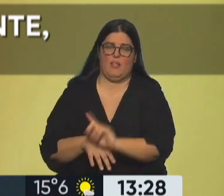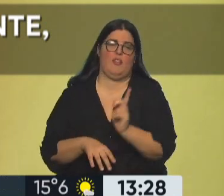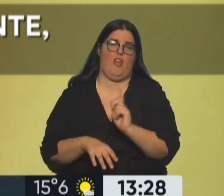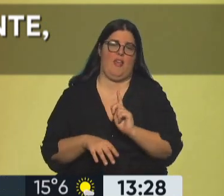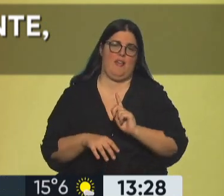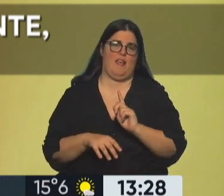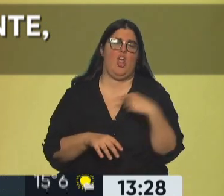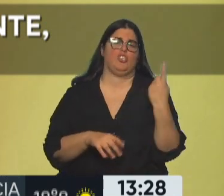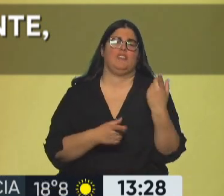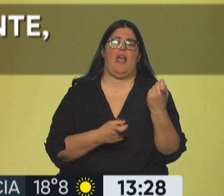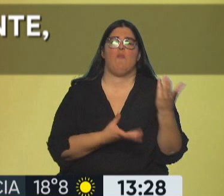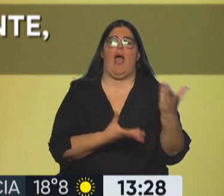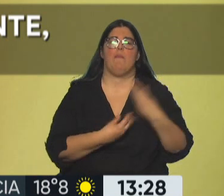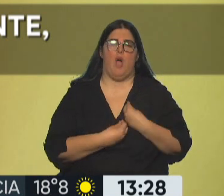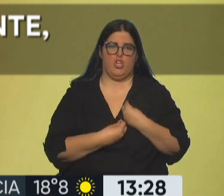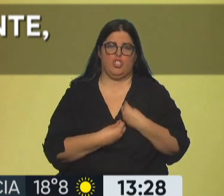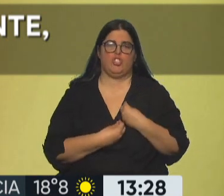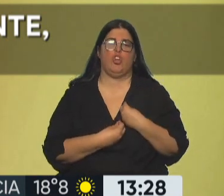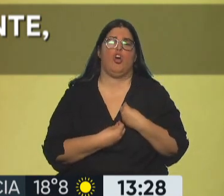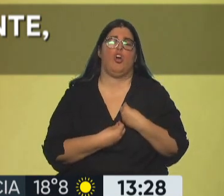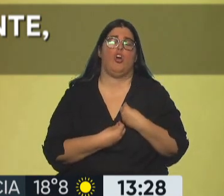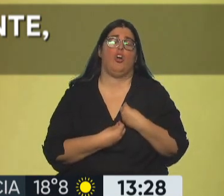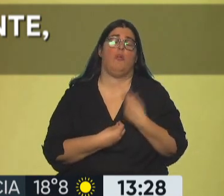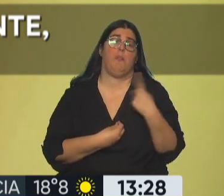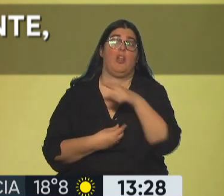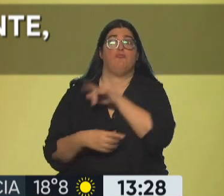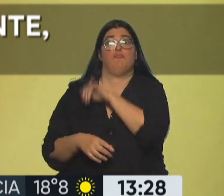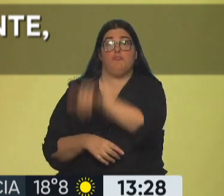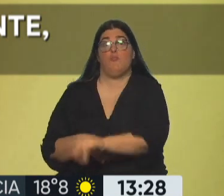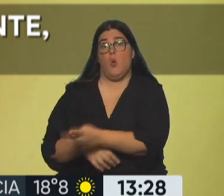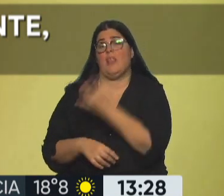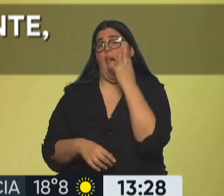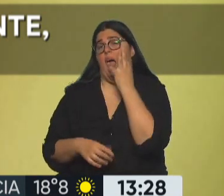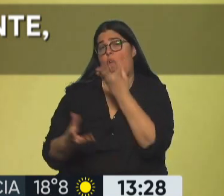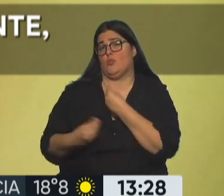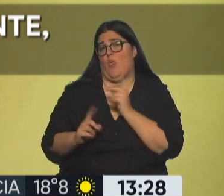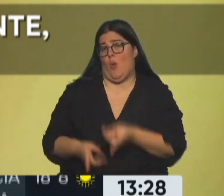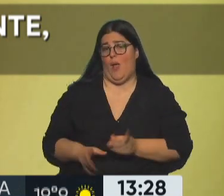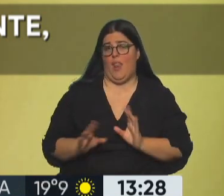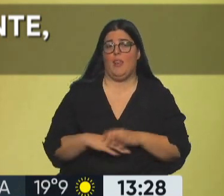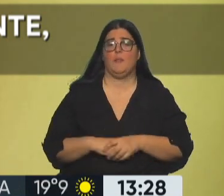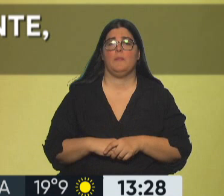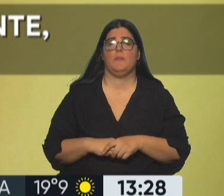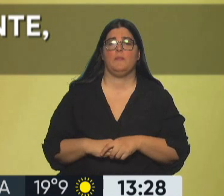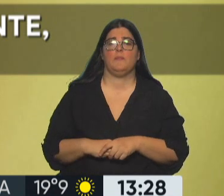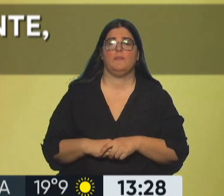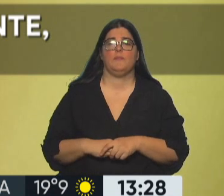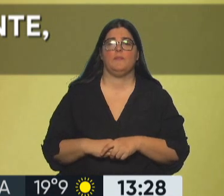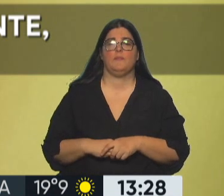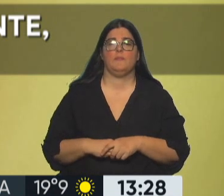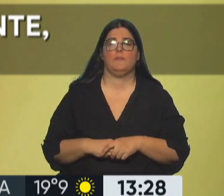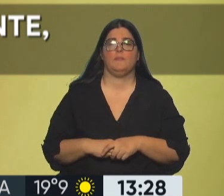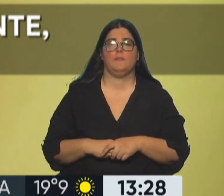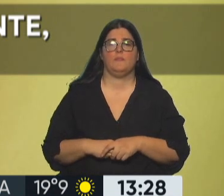ми хотіли підтримку, хоча, напевно, це також в якомусь сенсі слова